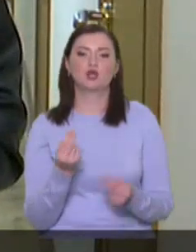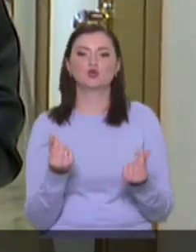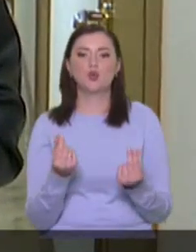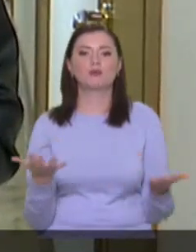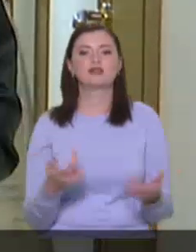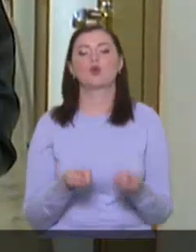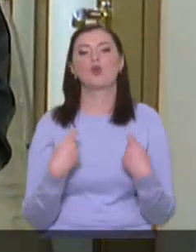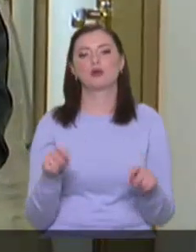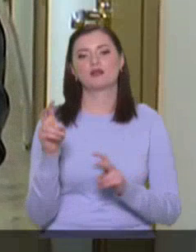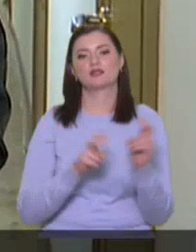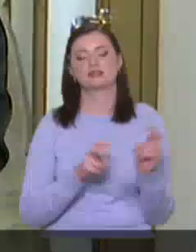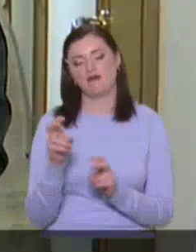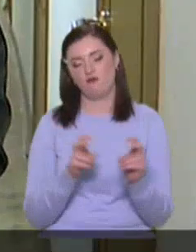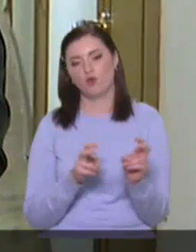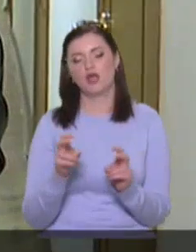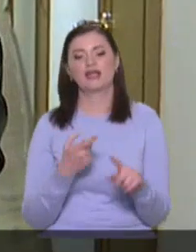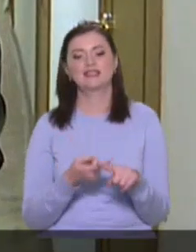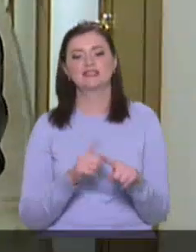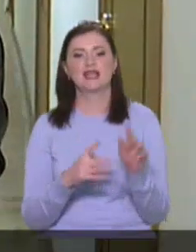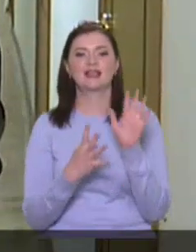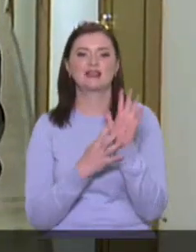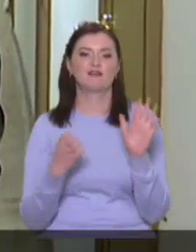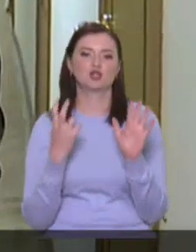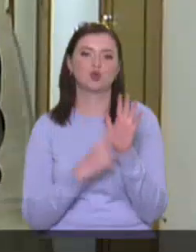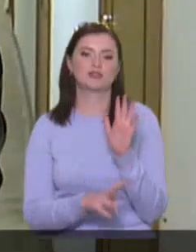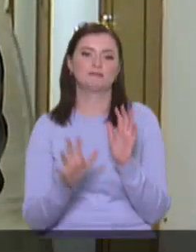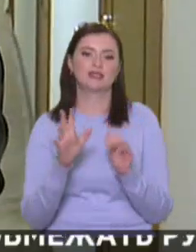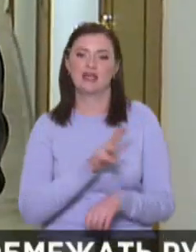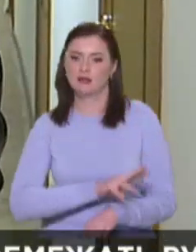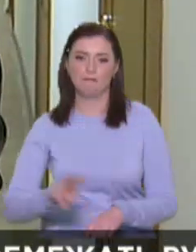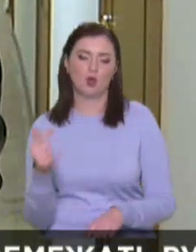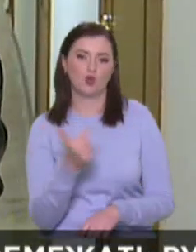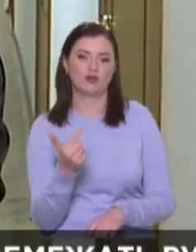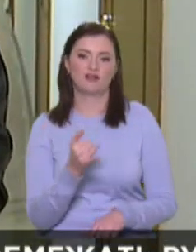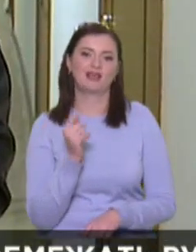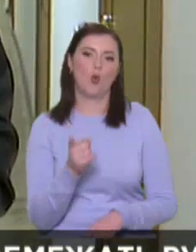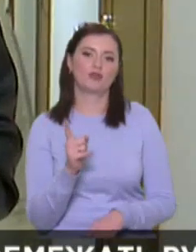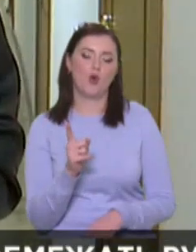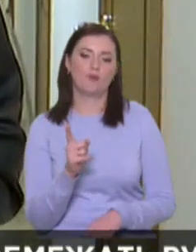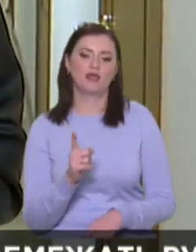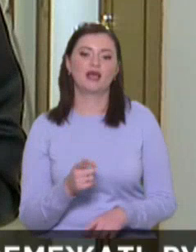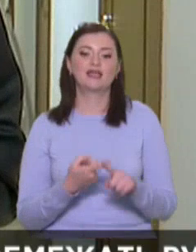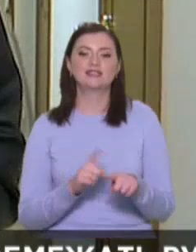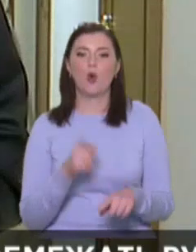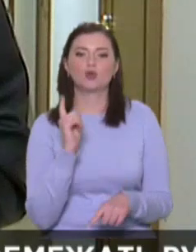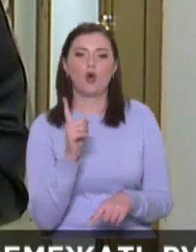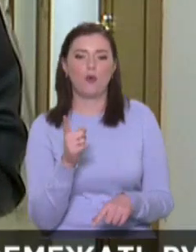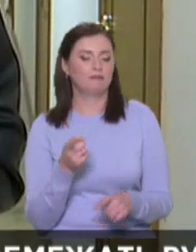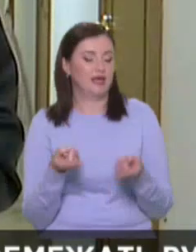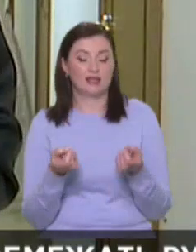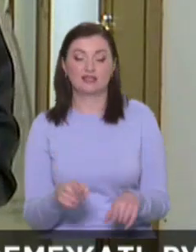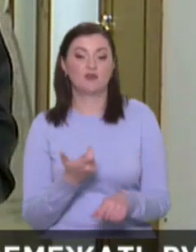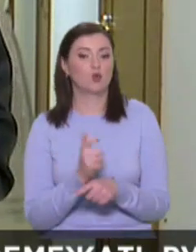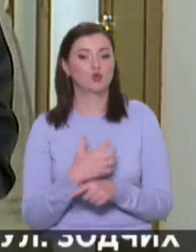яку продали завод «Електронмаш», це 970 мільйонів гривень і одна копійка. Ось ця одна копійка насправді